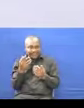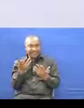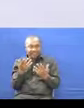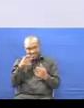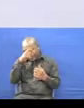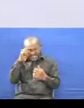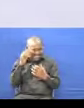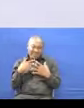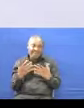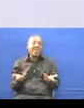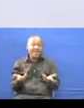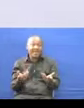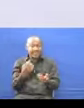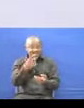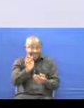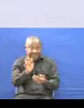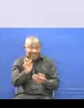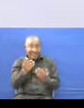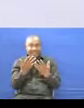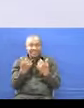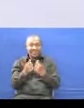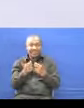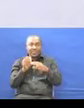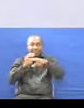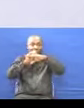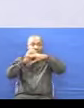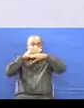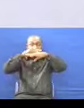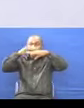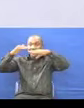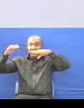hapa. Ndio maana huu mstari mrefu unatakiwa uziandike hapa.